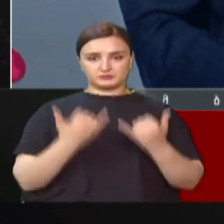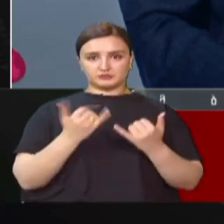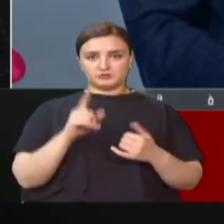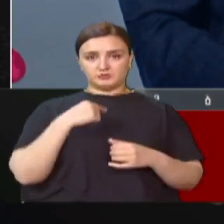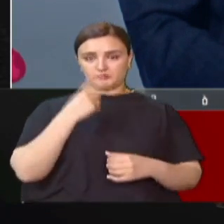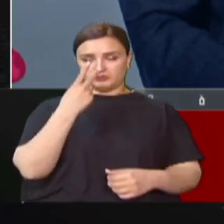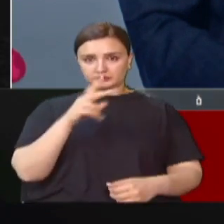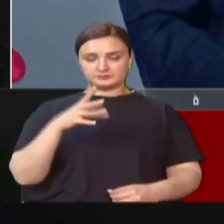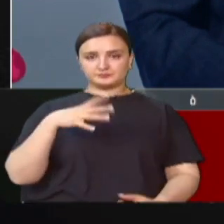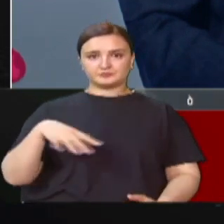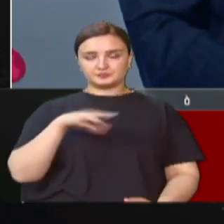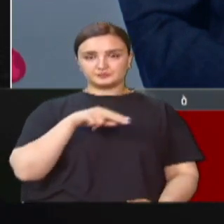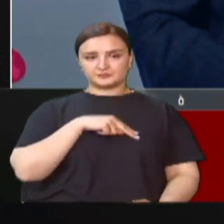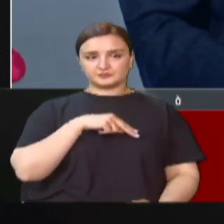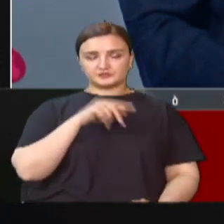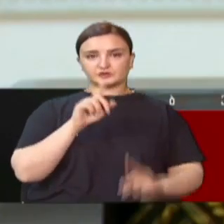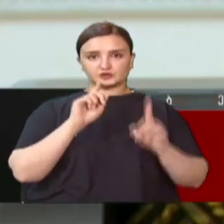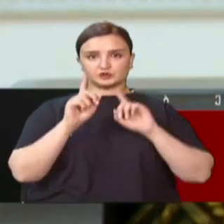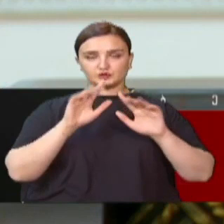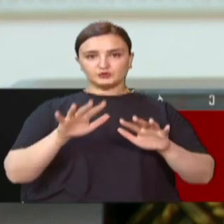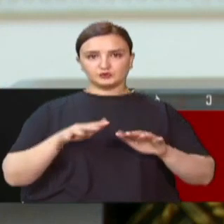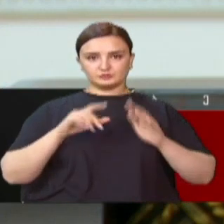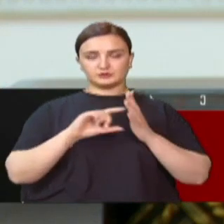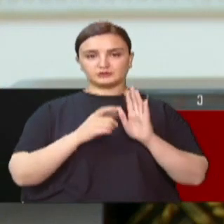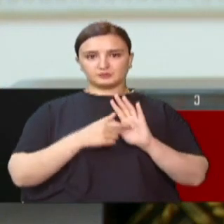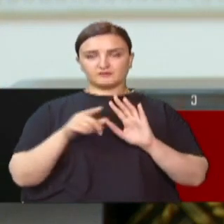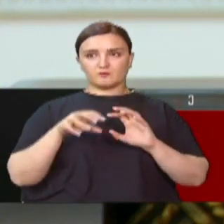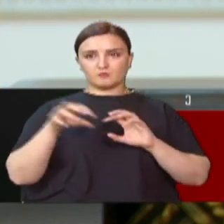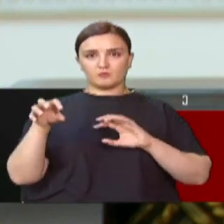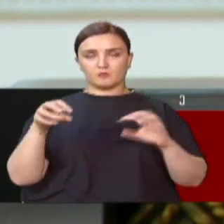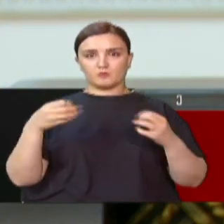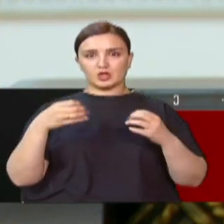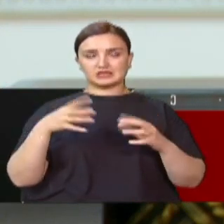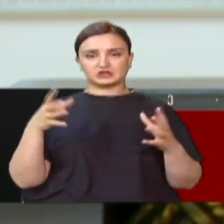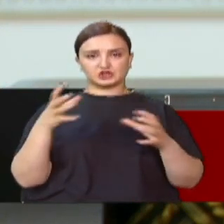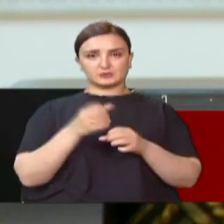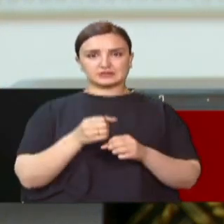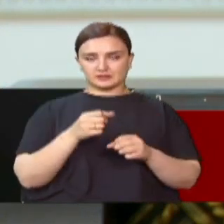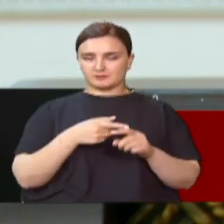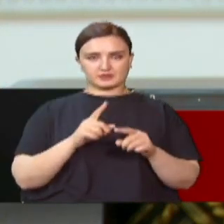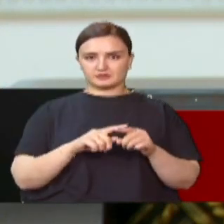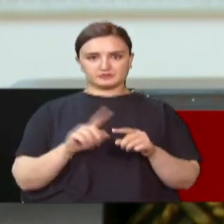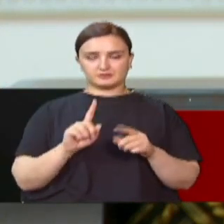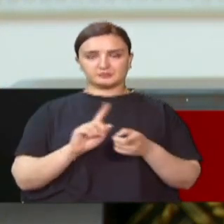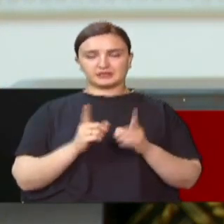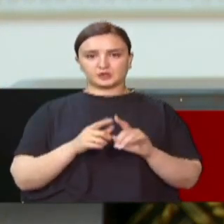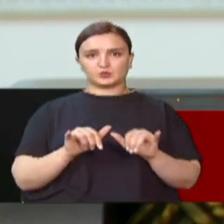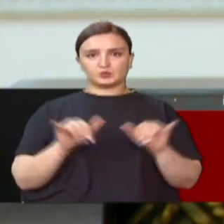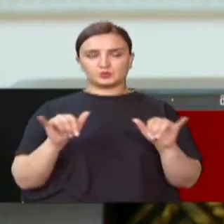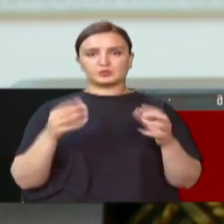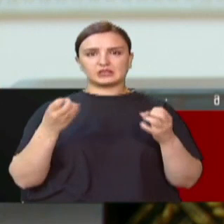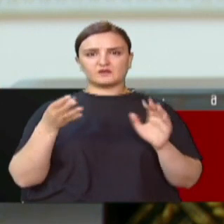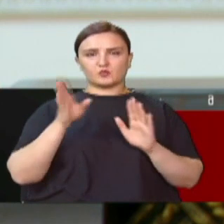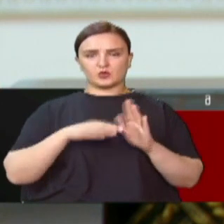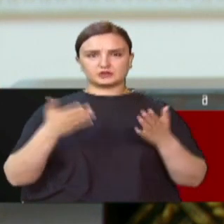ვიხილეთ საქართველოს პარლამენტის თემად დარბაზში, არათუ პოლარიზაციის შემცირებას არ უწყობს ხელს, არამედ აღრმავებს ამ პოლარიზაციას